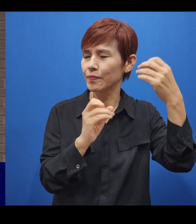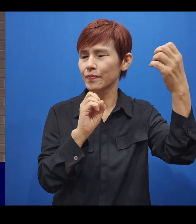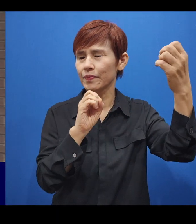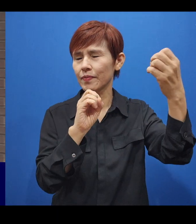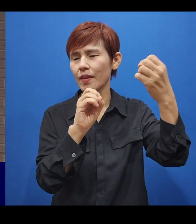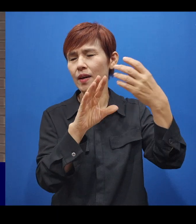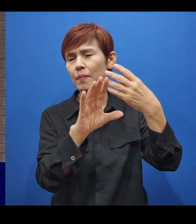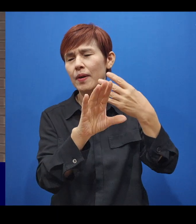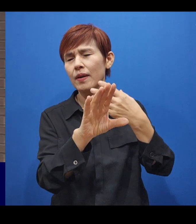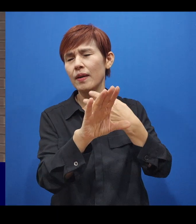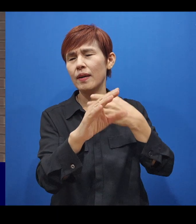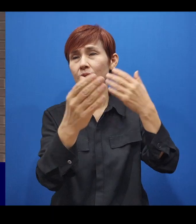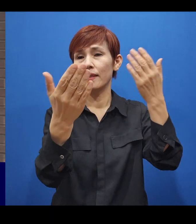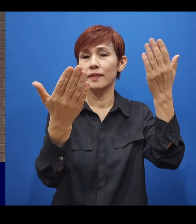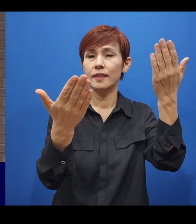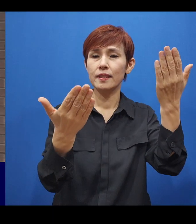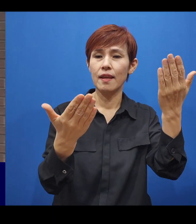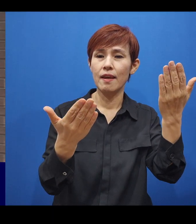들으시고